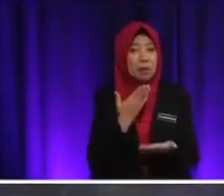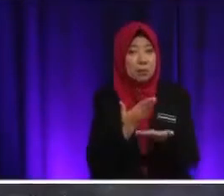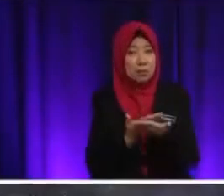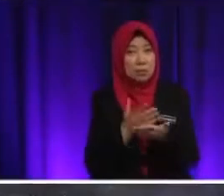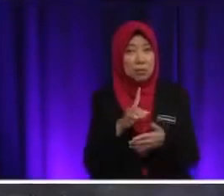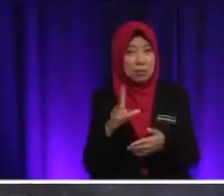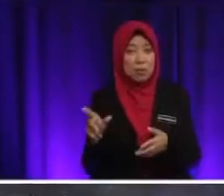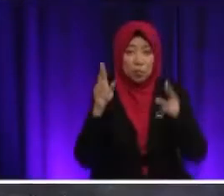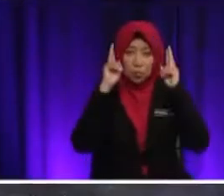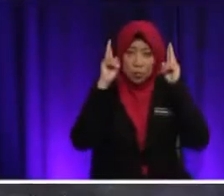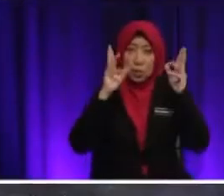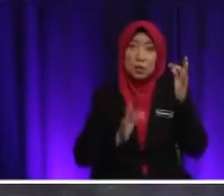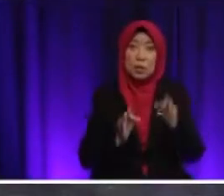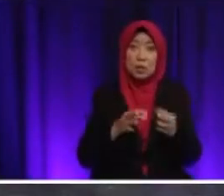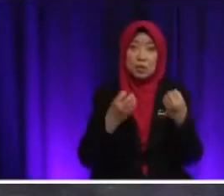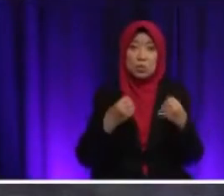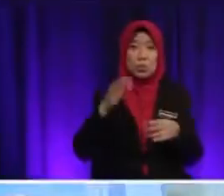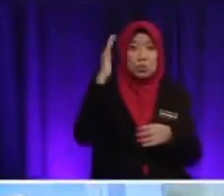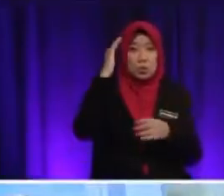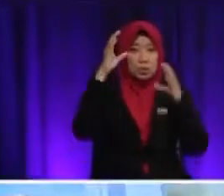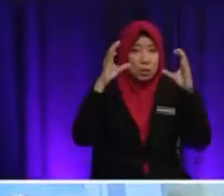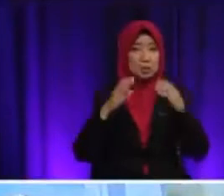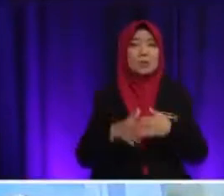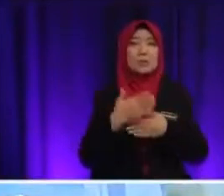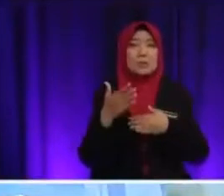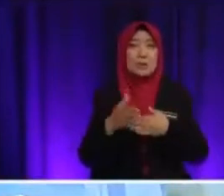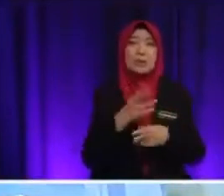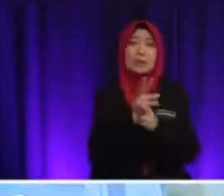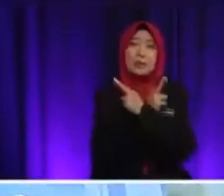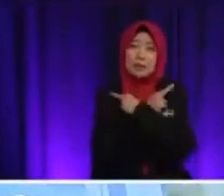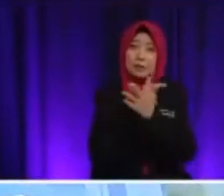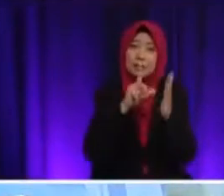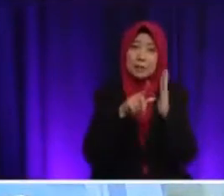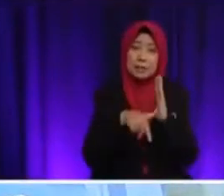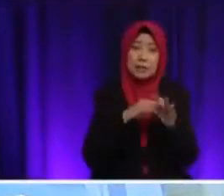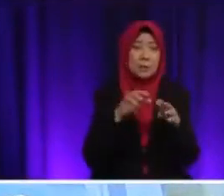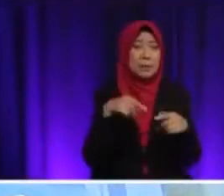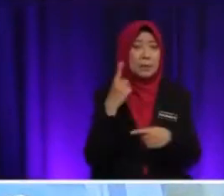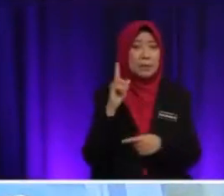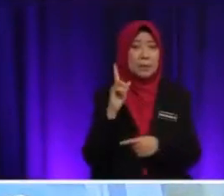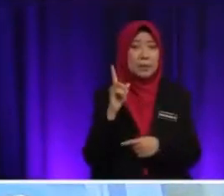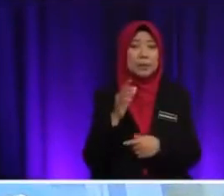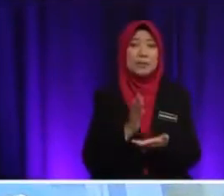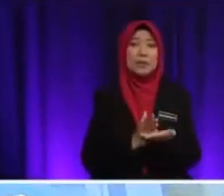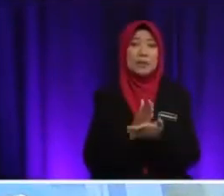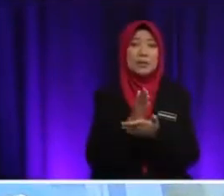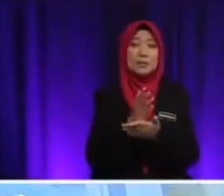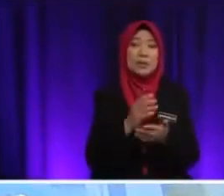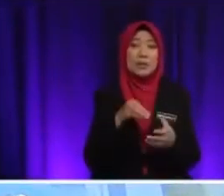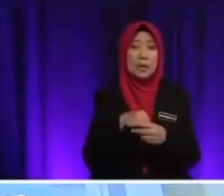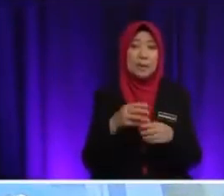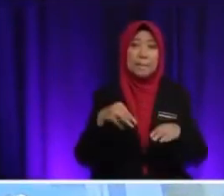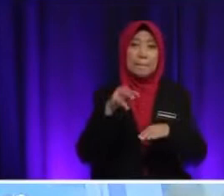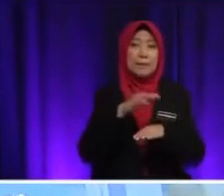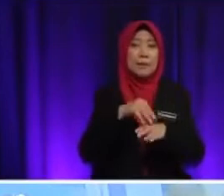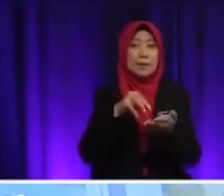dah tahu dah cara nak menjawab soalan kebat. Baiklah, kita nak rehat seketika. Jangan ke mana-mana. Teruskan bersama dengan kami pastinya dalam